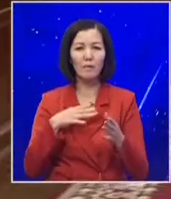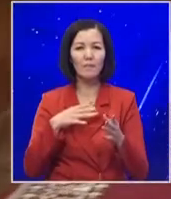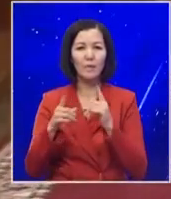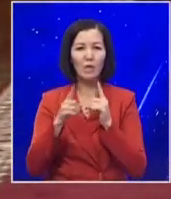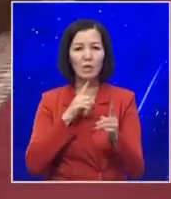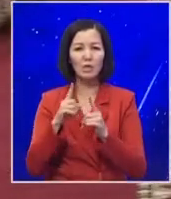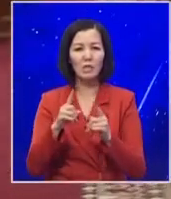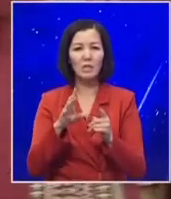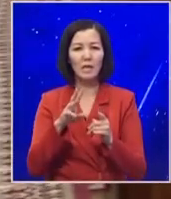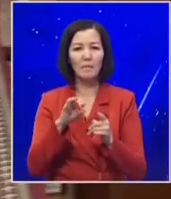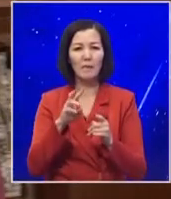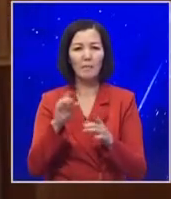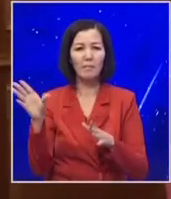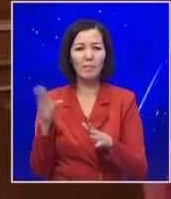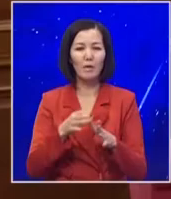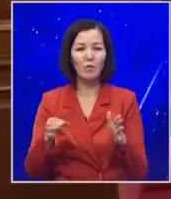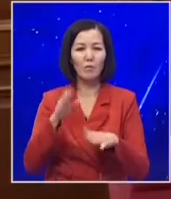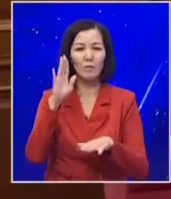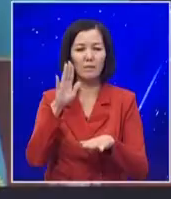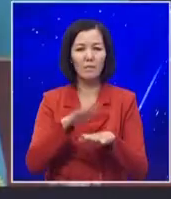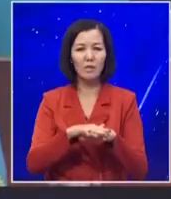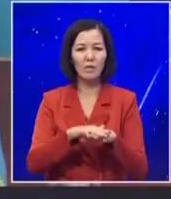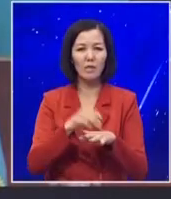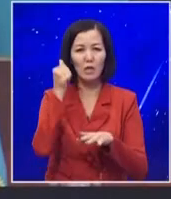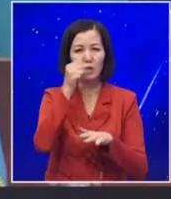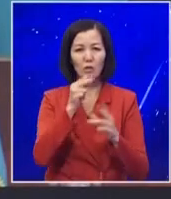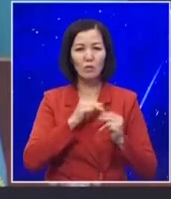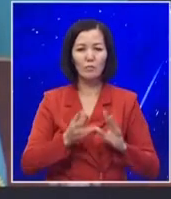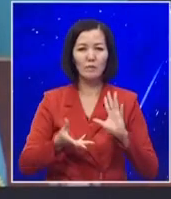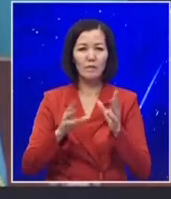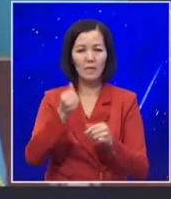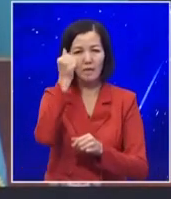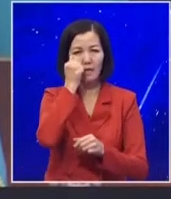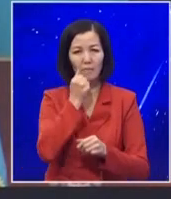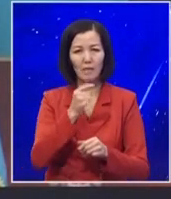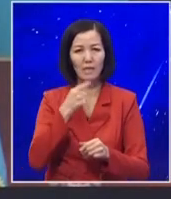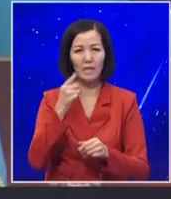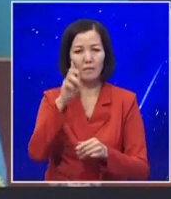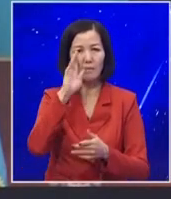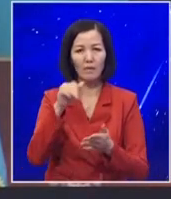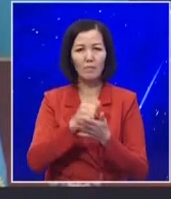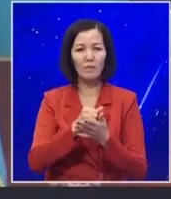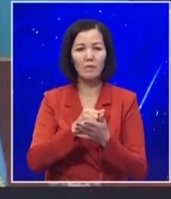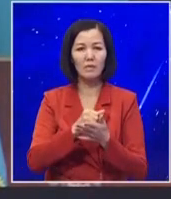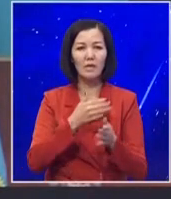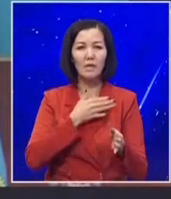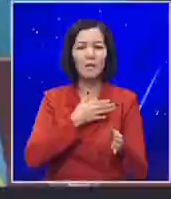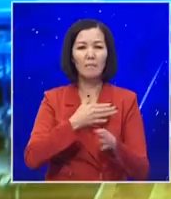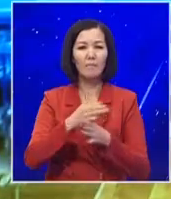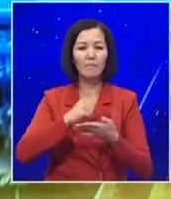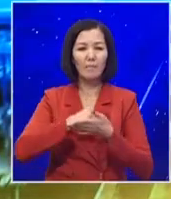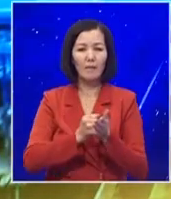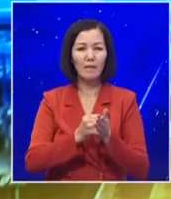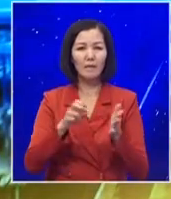Селекторлық жиын соңында Асқар Мамин барлық облыс басшыларының жылдық жұмыстарына алғыс айтты. Мемлекет басшысы бөлінген